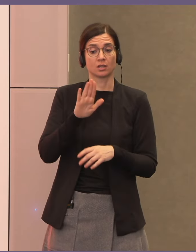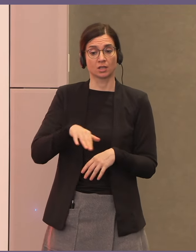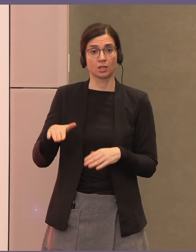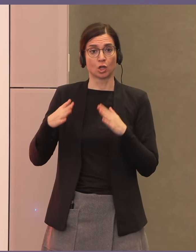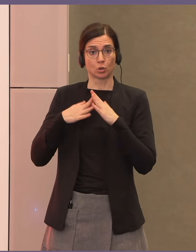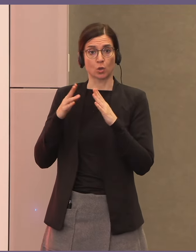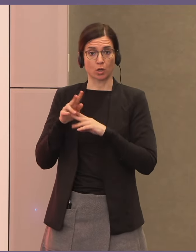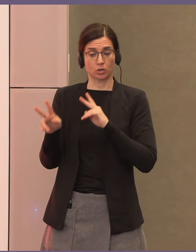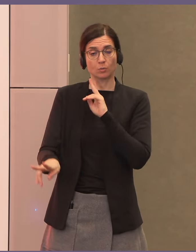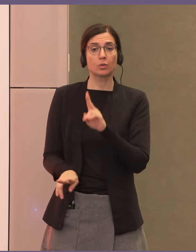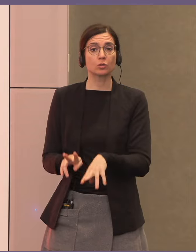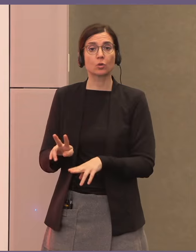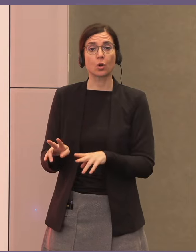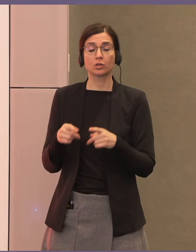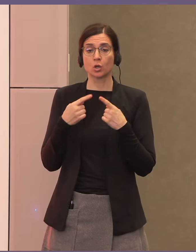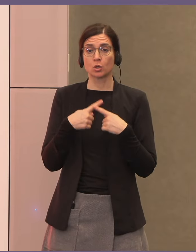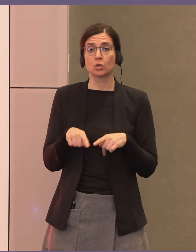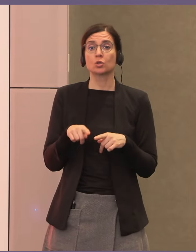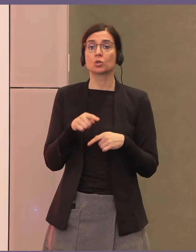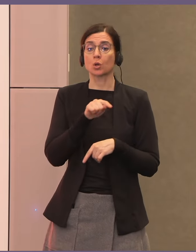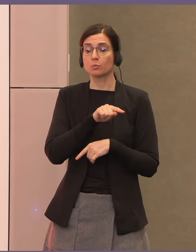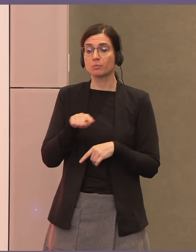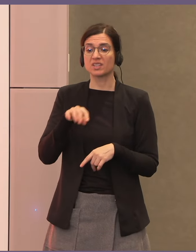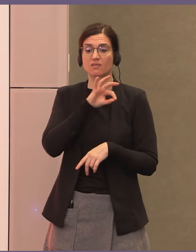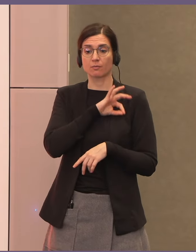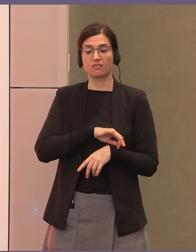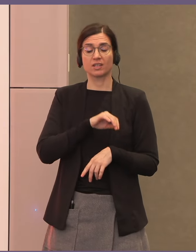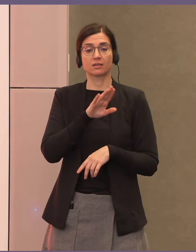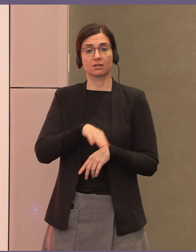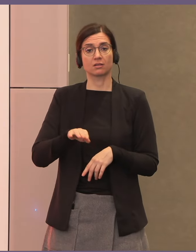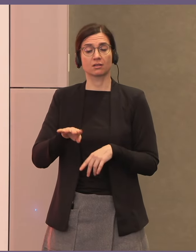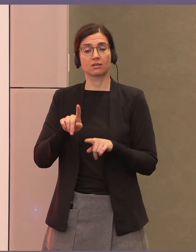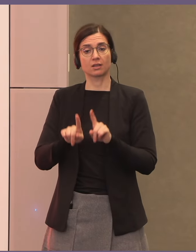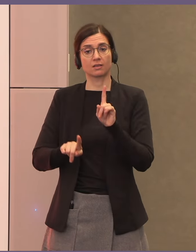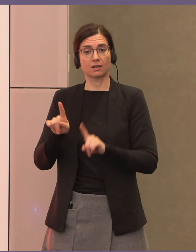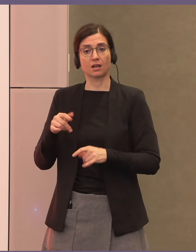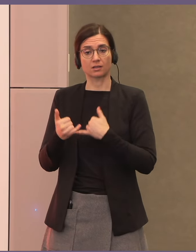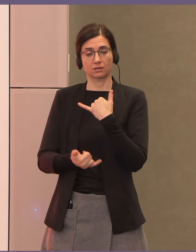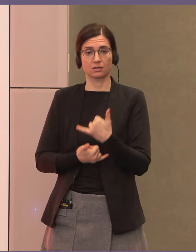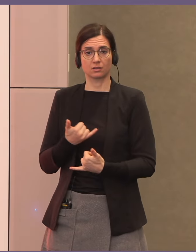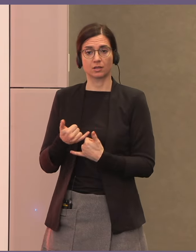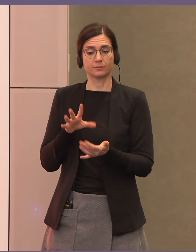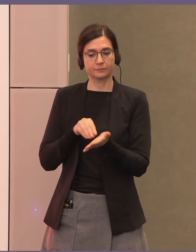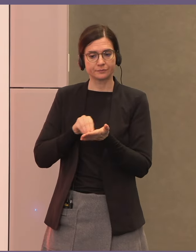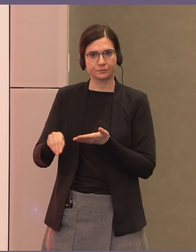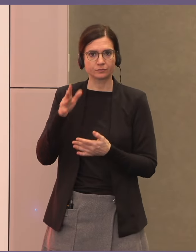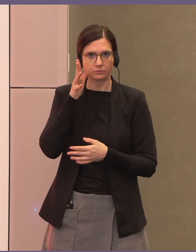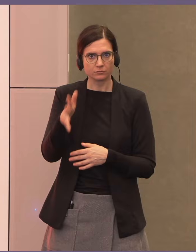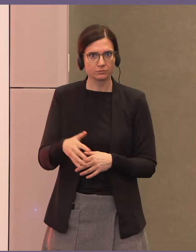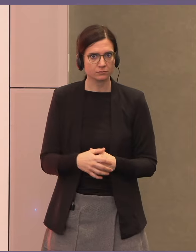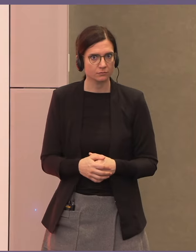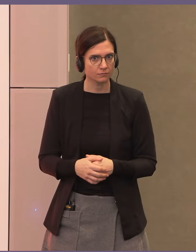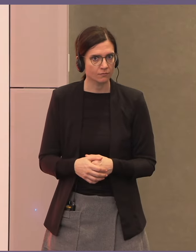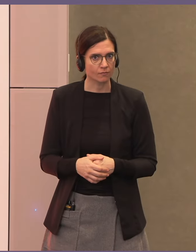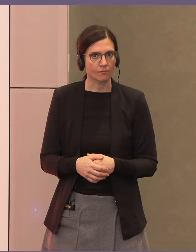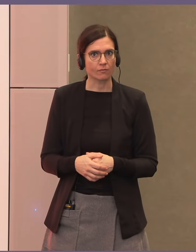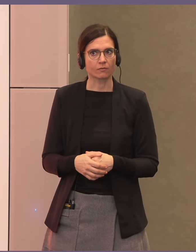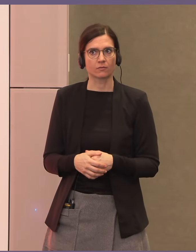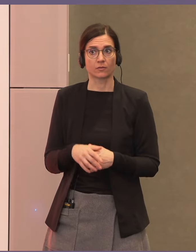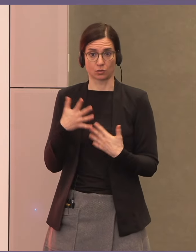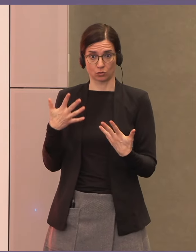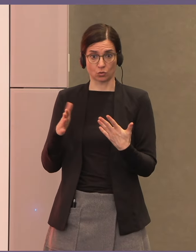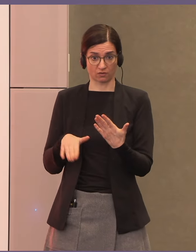zu Hause betreuen, bis zum verpflichtenden Kindergartenjahr ausgezahlt werden. Dieser